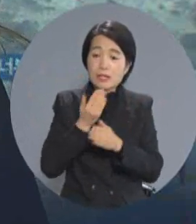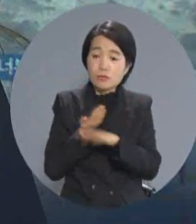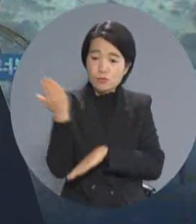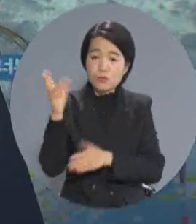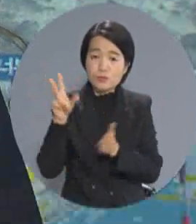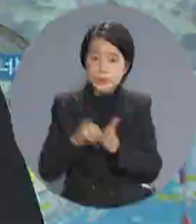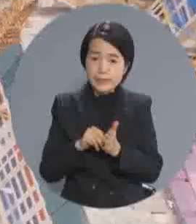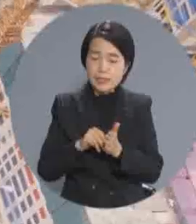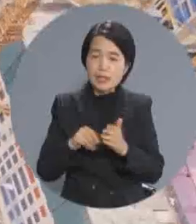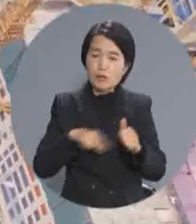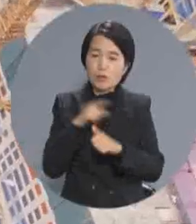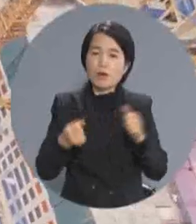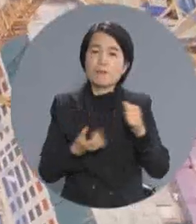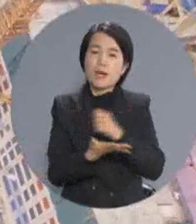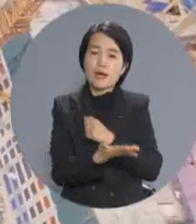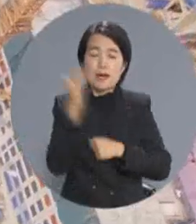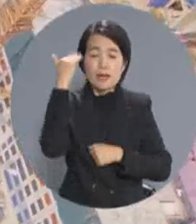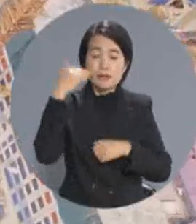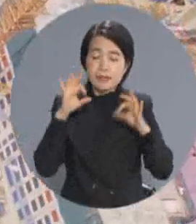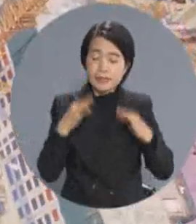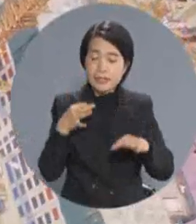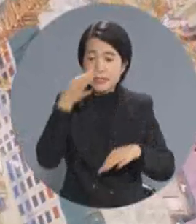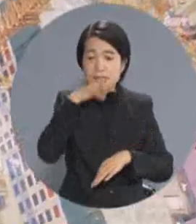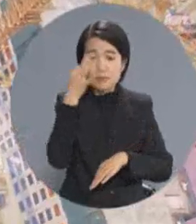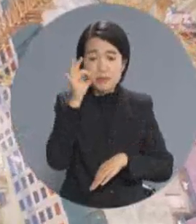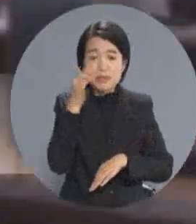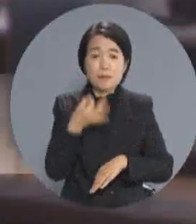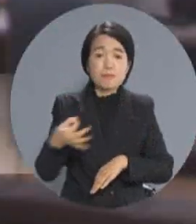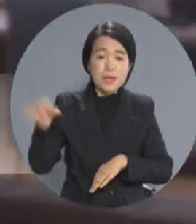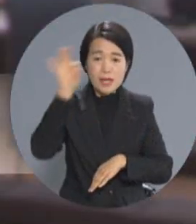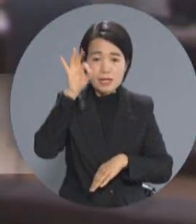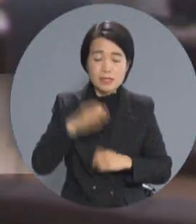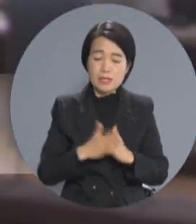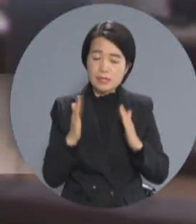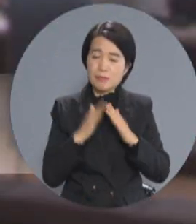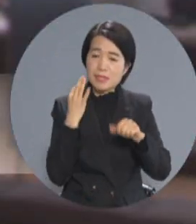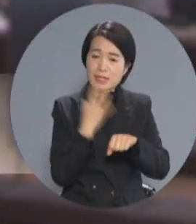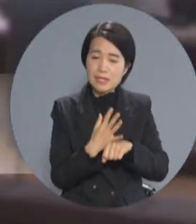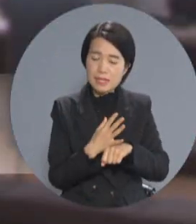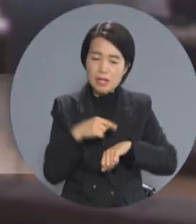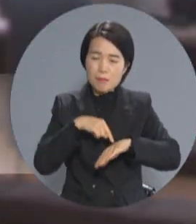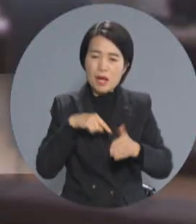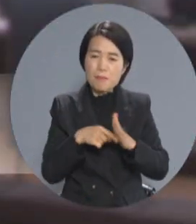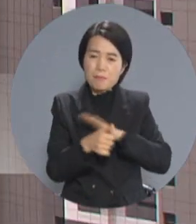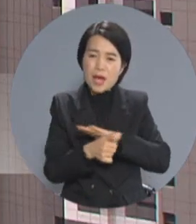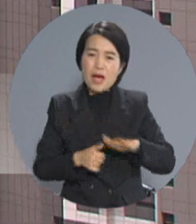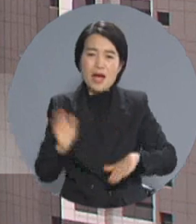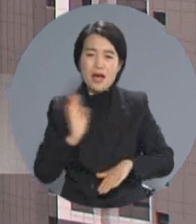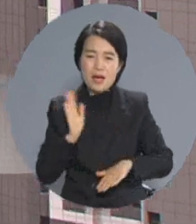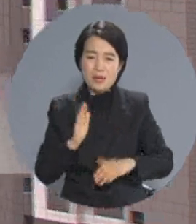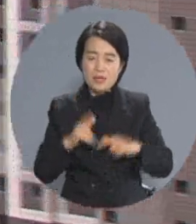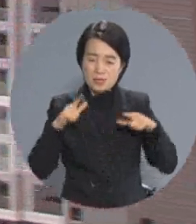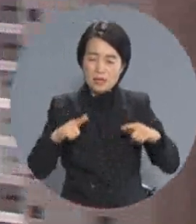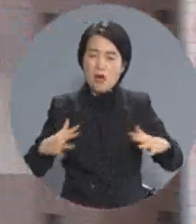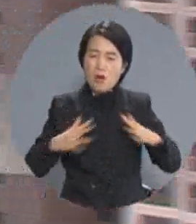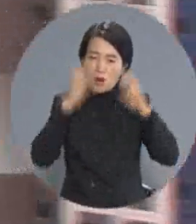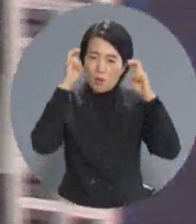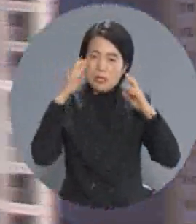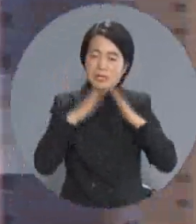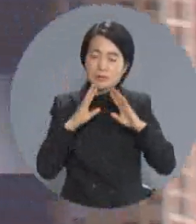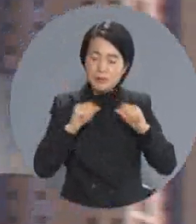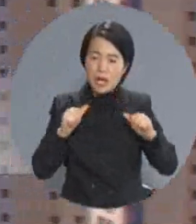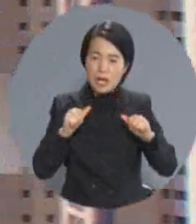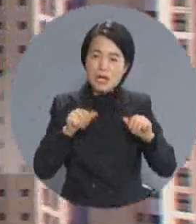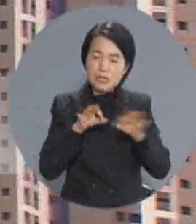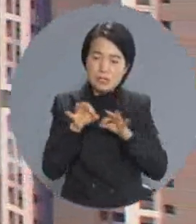부분들이 전체적으로. 한국은행이 기준금리를 인상하고 집을 사겠다는 심리가 얼어붙으면서 지역 건설업과 부동산